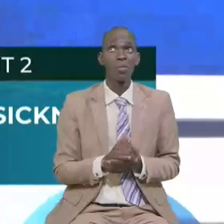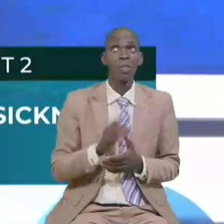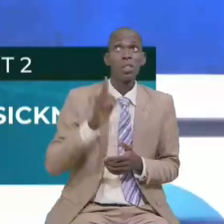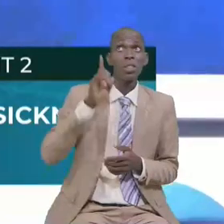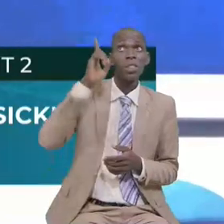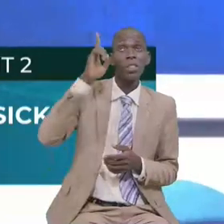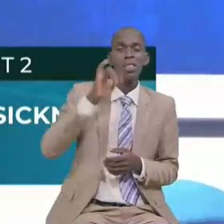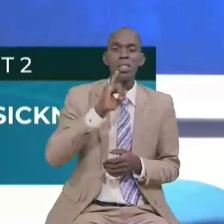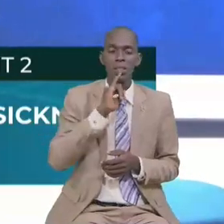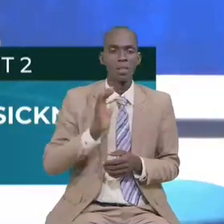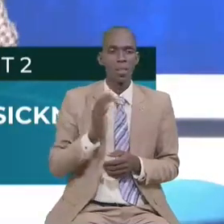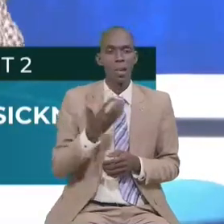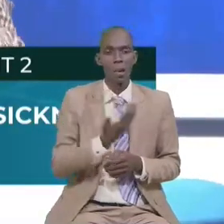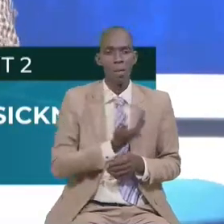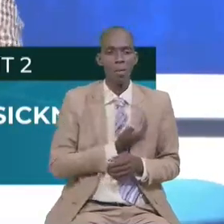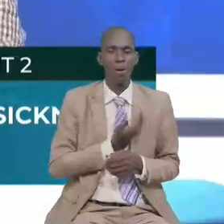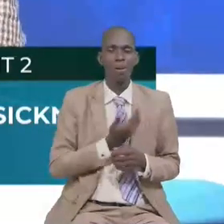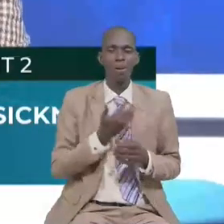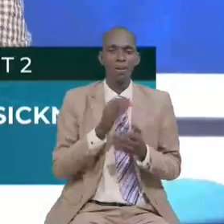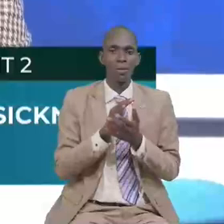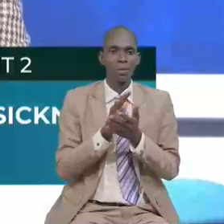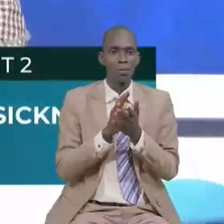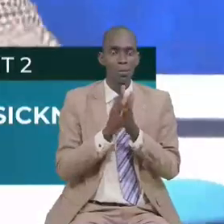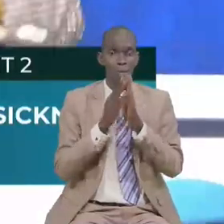Il est notre roi.